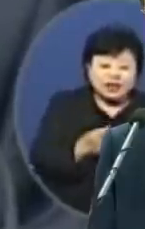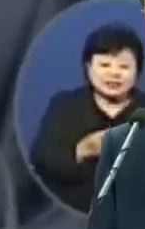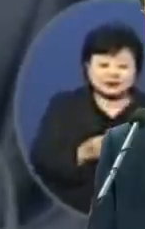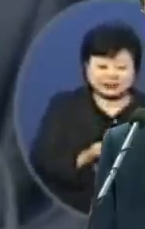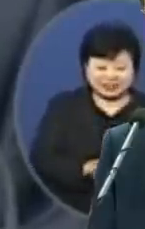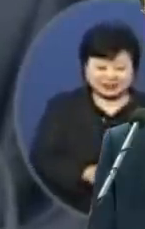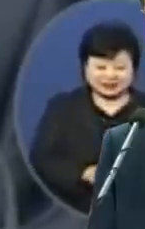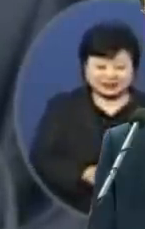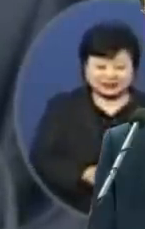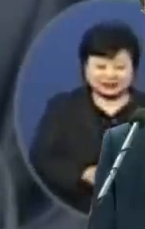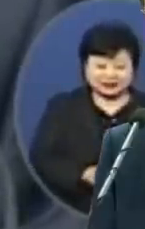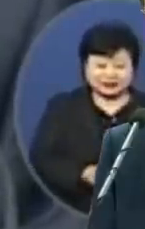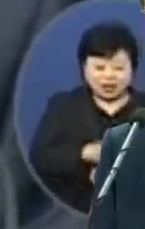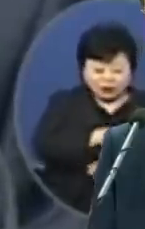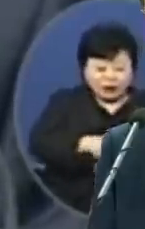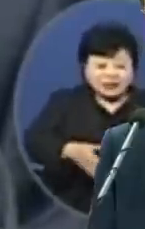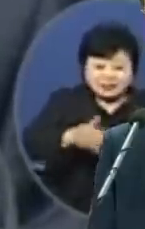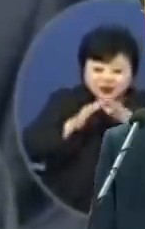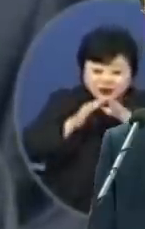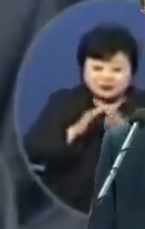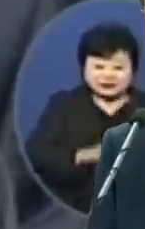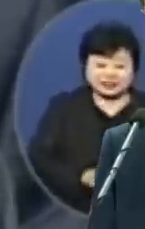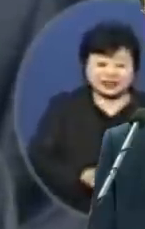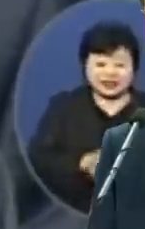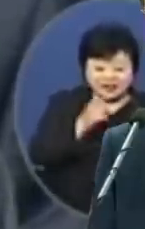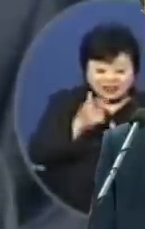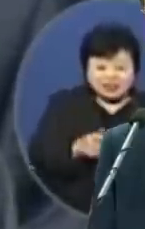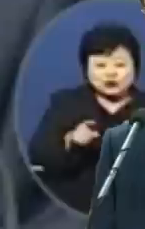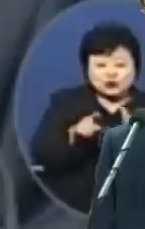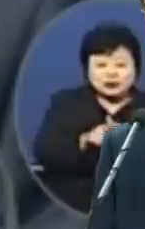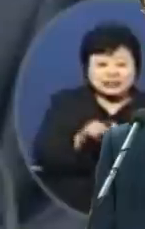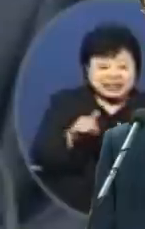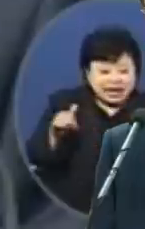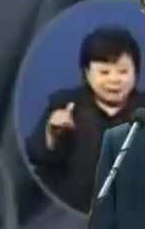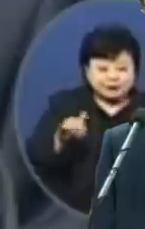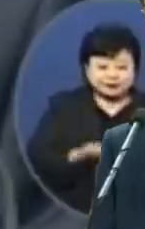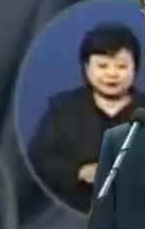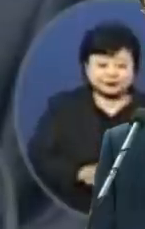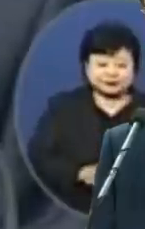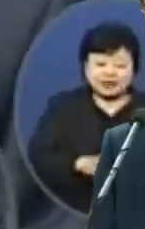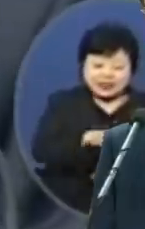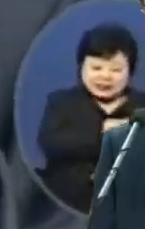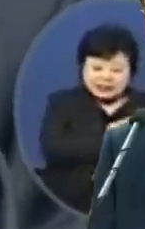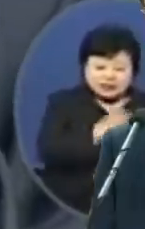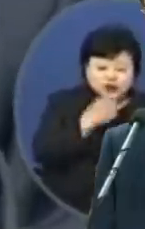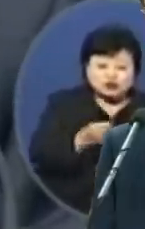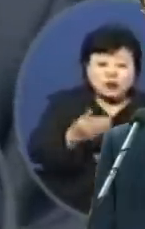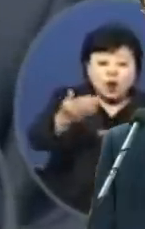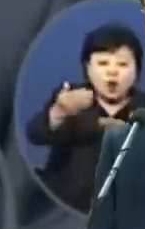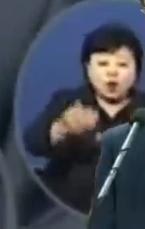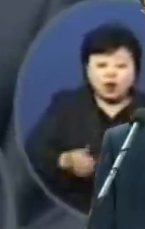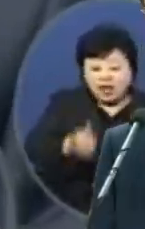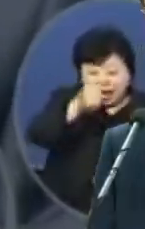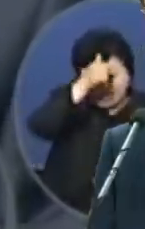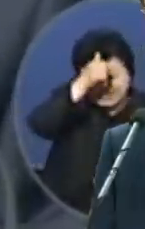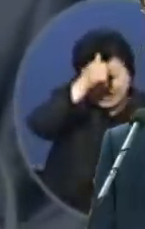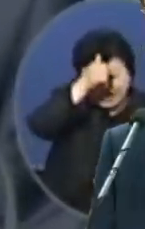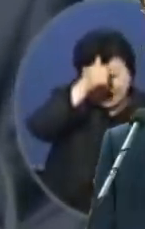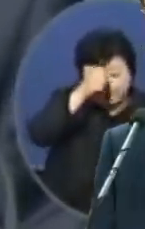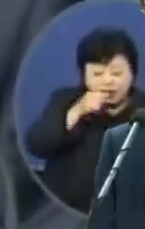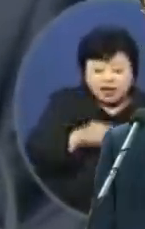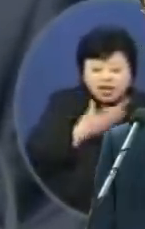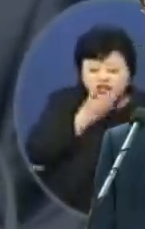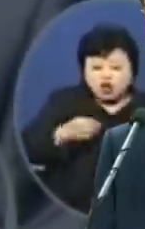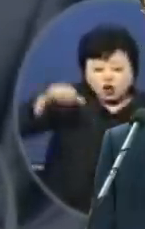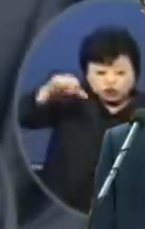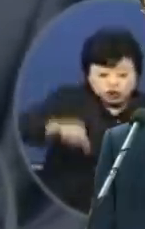위해서 계획을 세웠던 것입니다. 우리 예수 믿는 사람들이 가장 큰 축복은 아담의